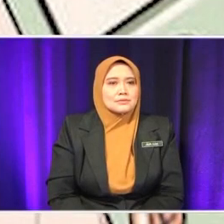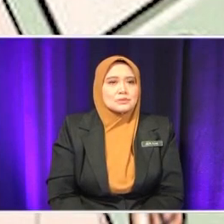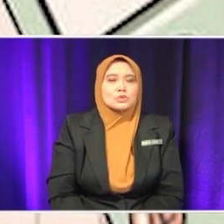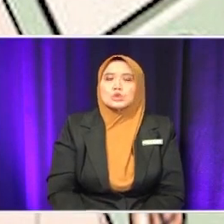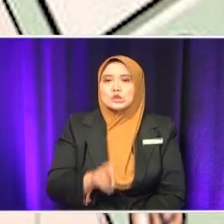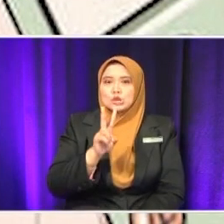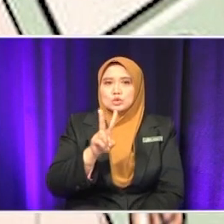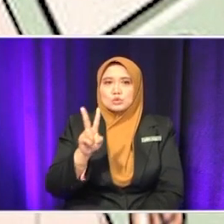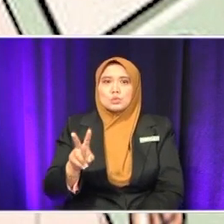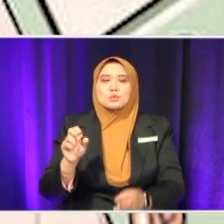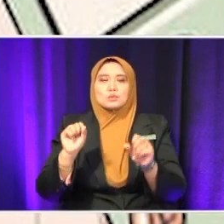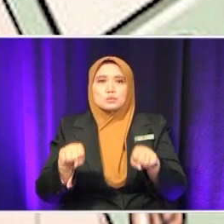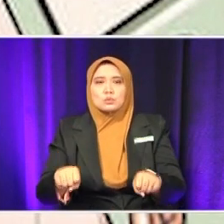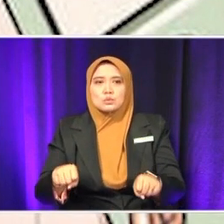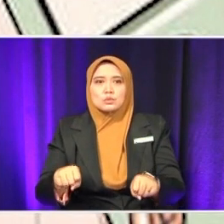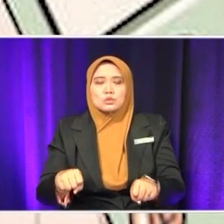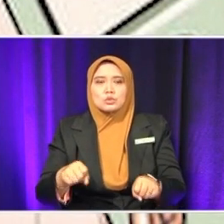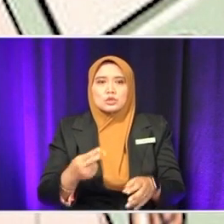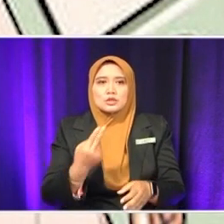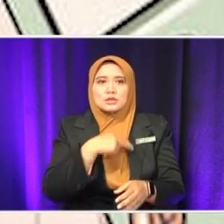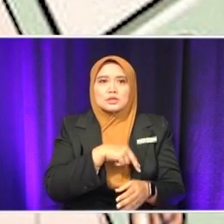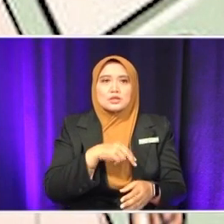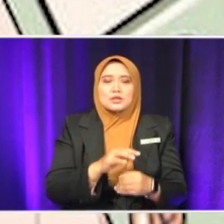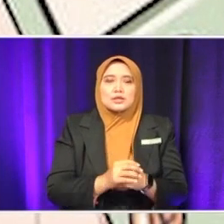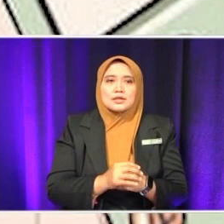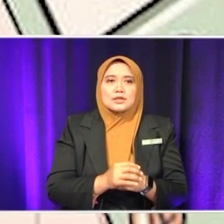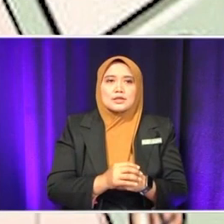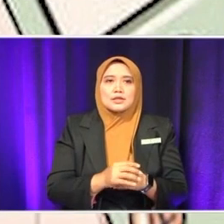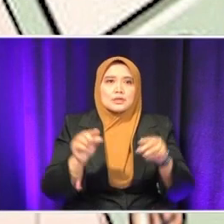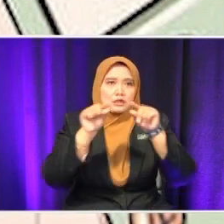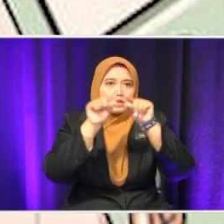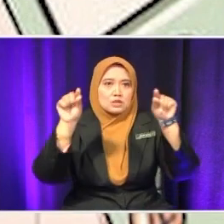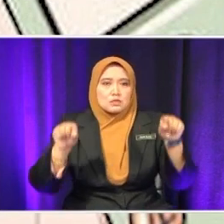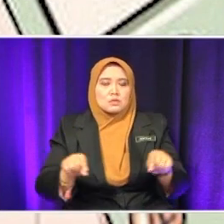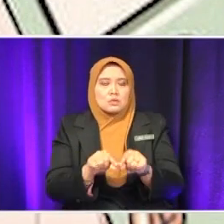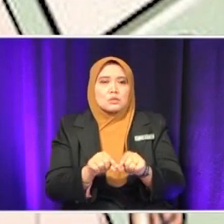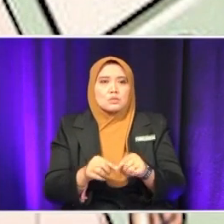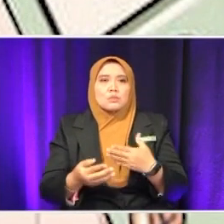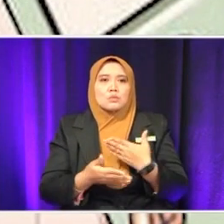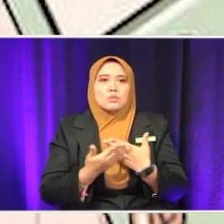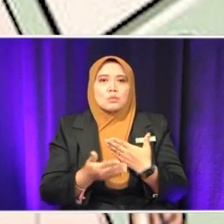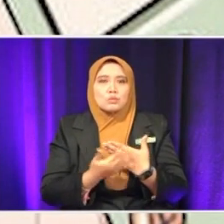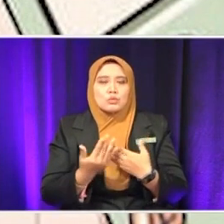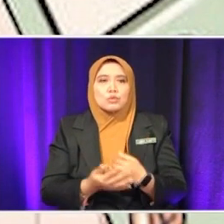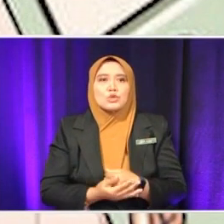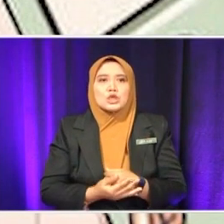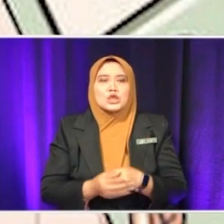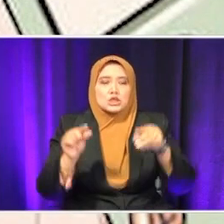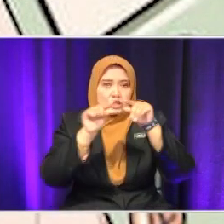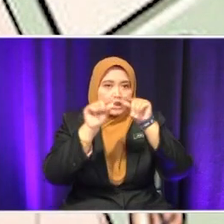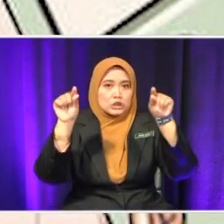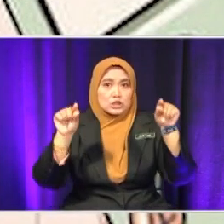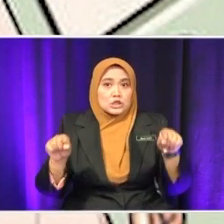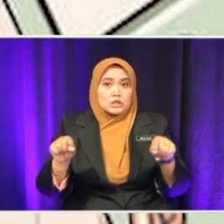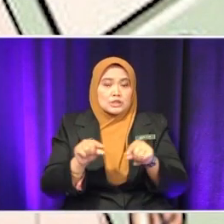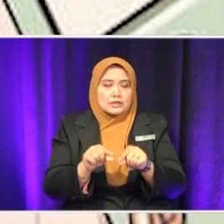Dua-dua tu boleh terhasil dalam graf mudah atau graf yang berbilang tepi atau bergelung. Okey, terima kasih